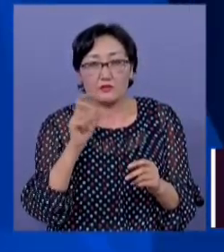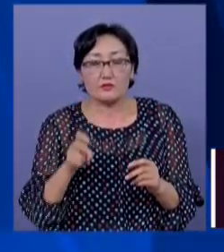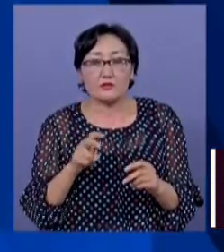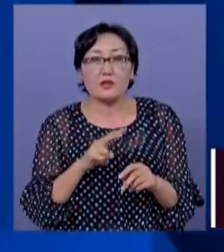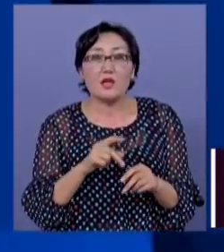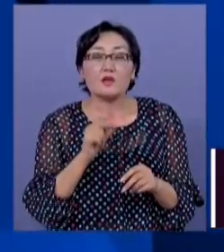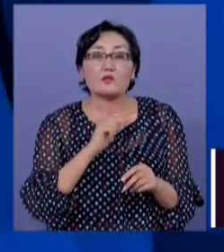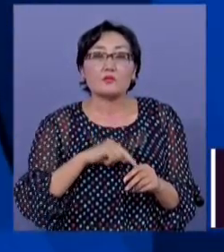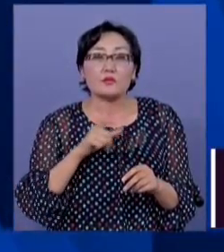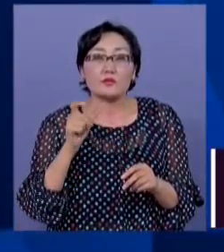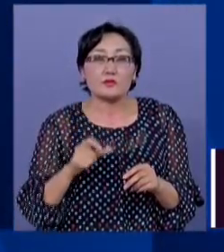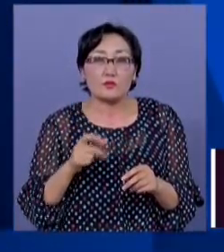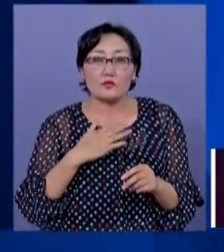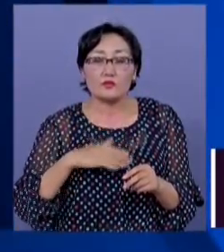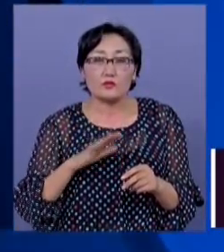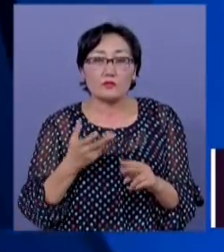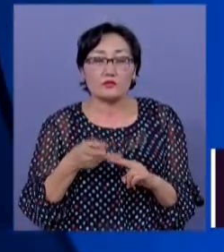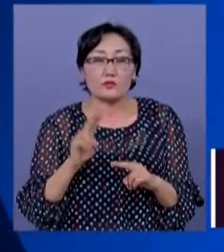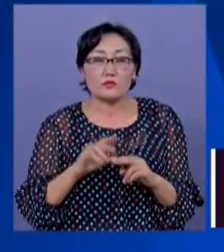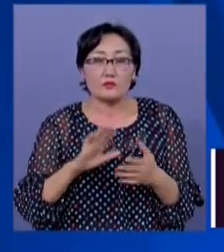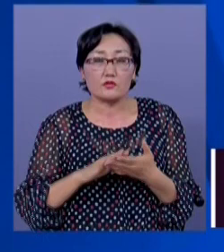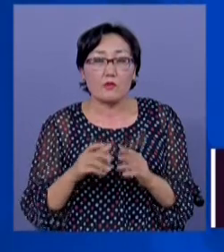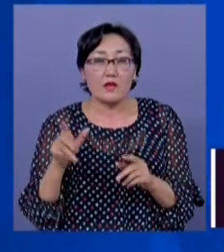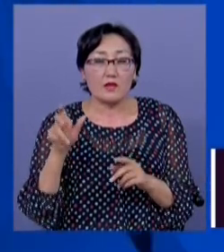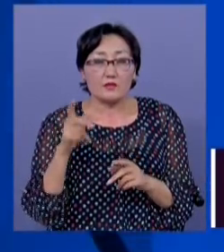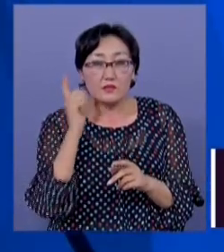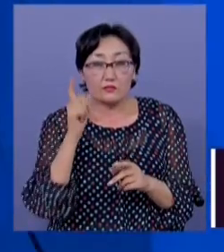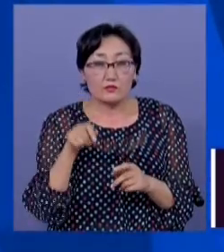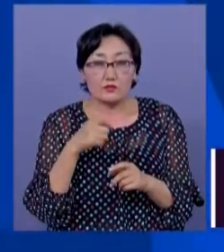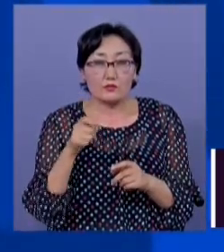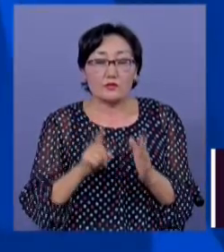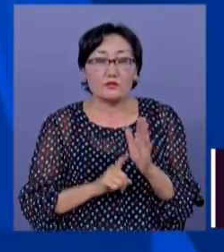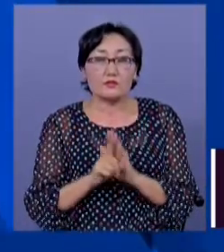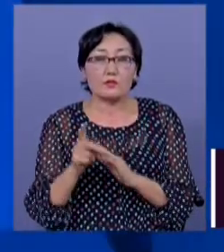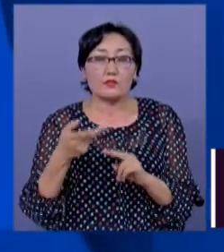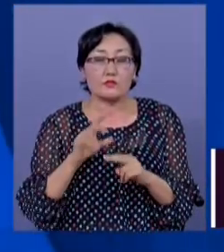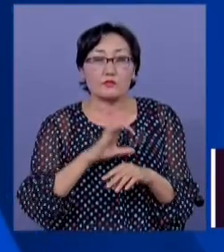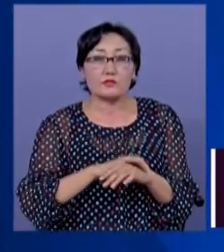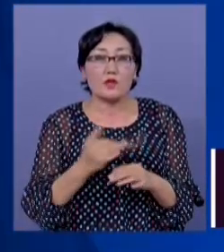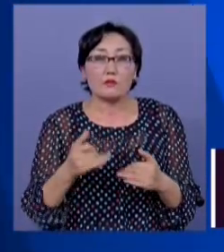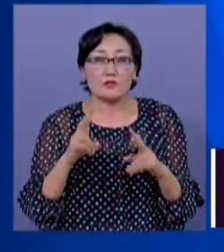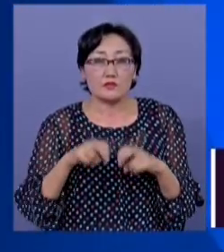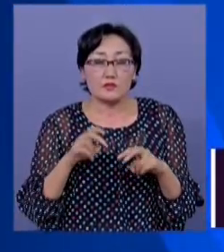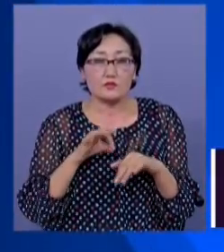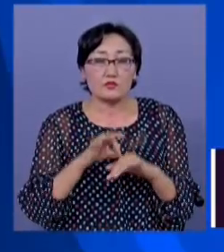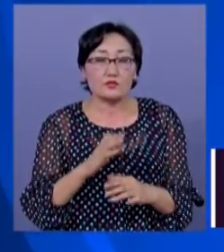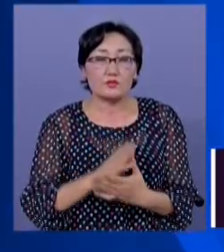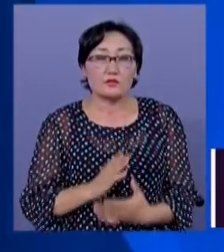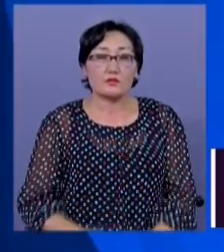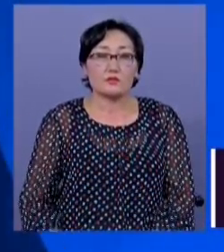қызметкерлердің әрекетіне көңілі толмай, сол жайтты смартфонға түсіре бастапты. Бұл дерек бойынша қазір тексеріс жүріп жатыр.